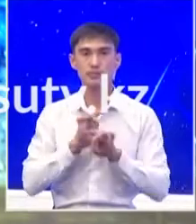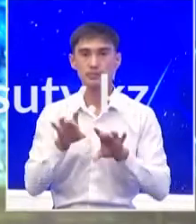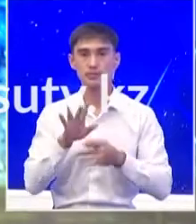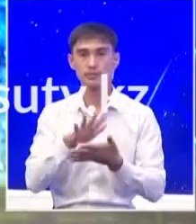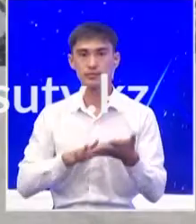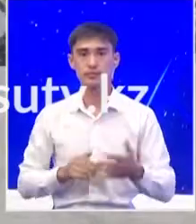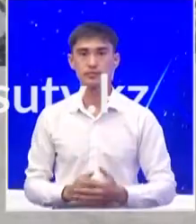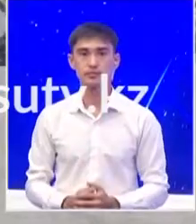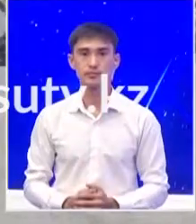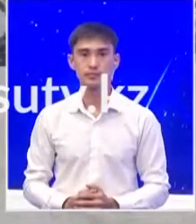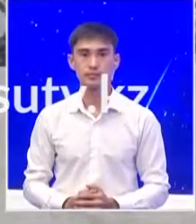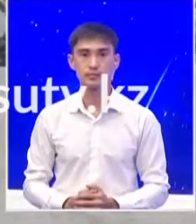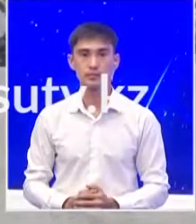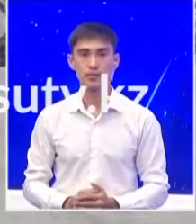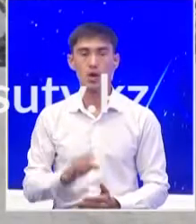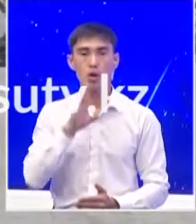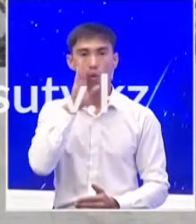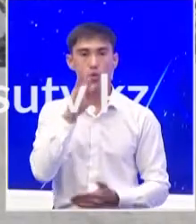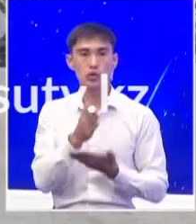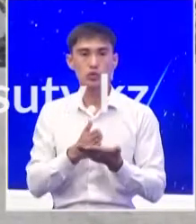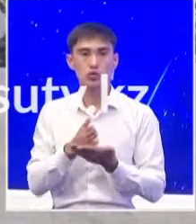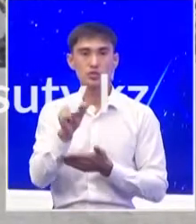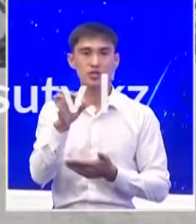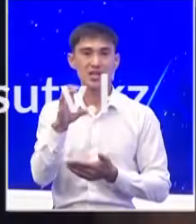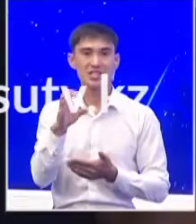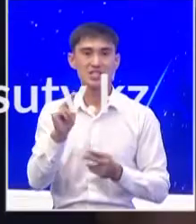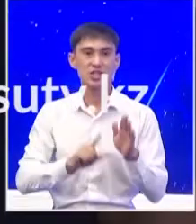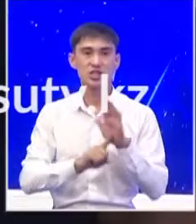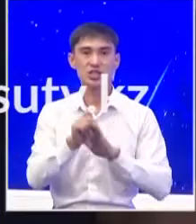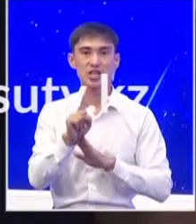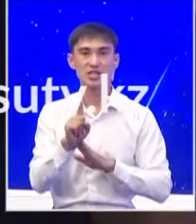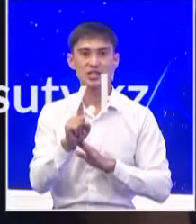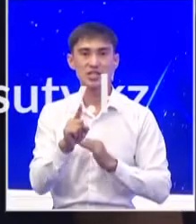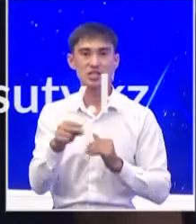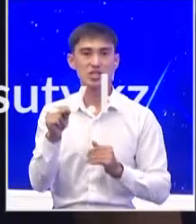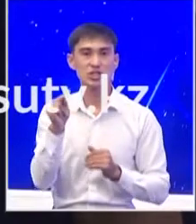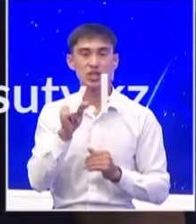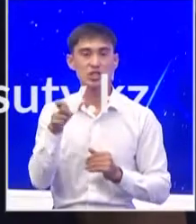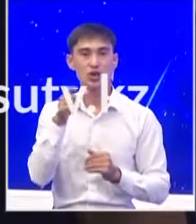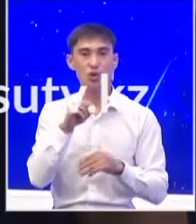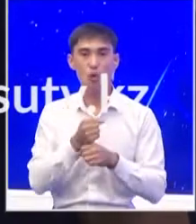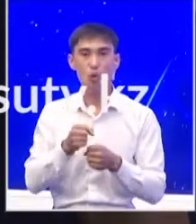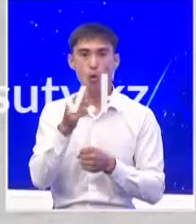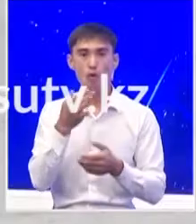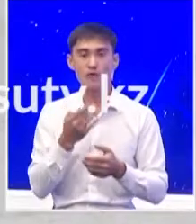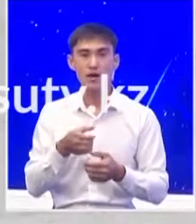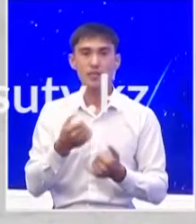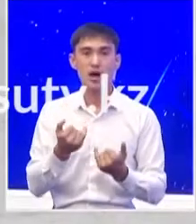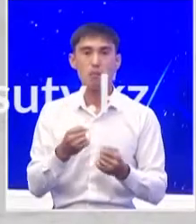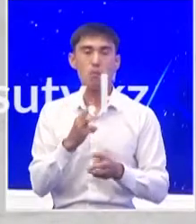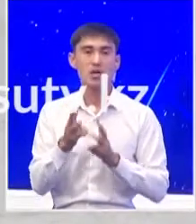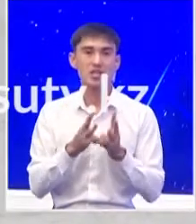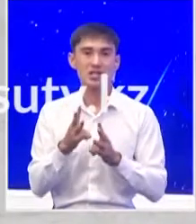расскажет. Утро сотрудника службы ЧС начинается отнюдь не с чашки кофе. То же самое касается пожарных и газовой